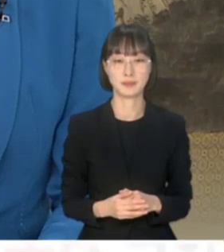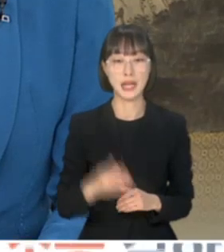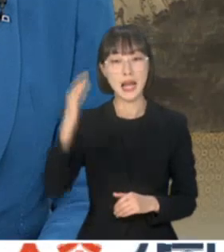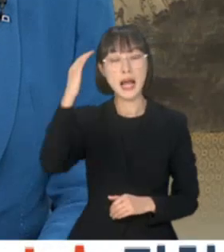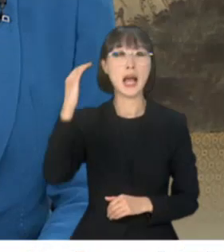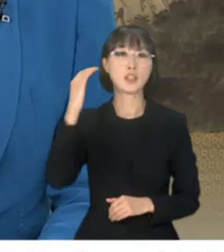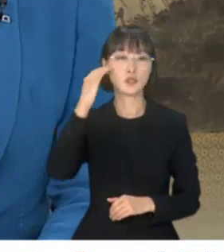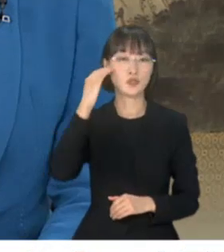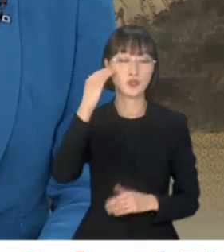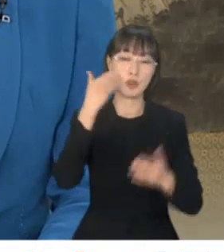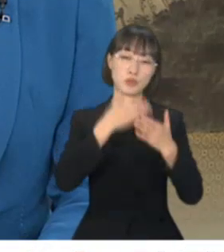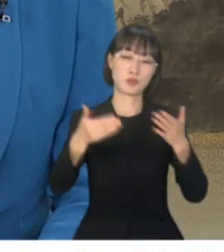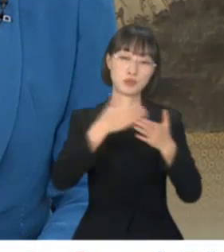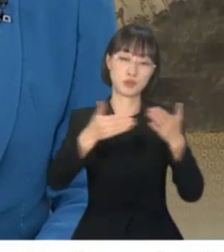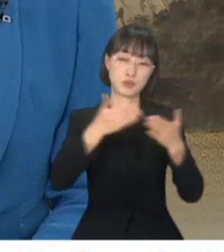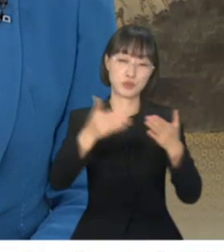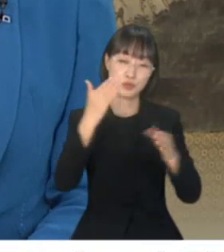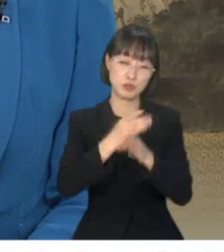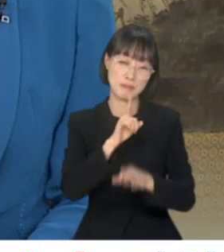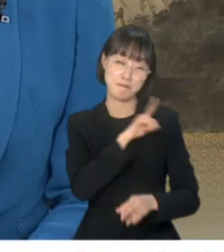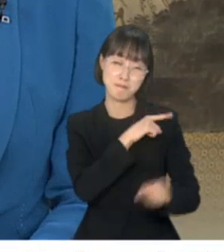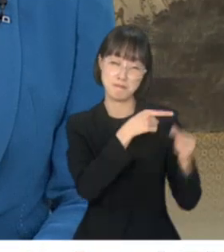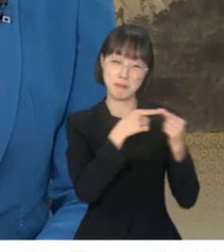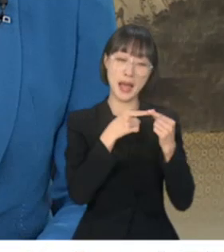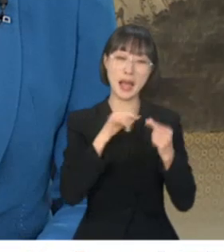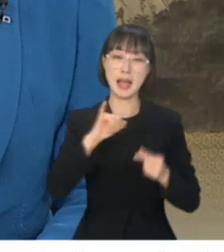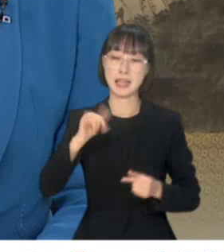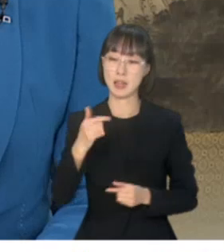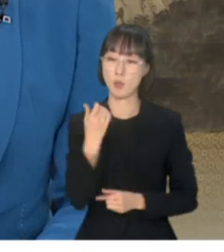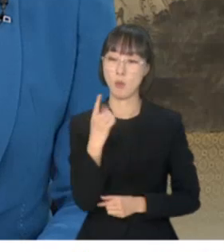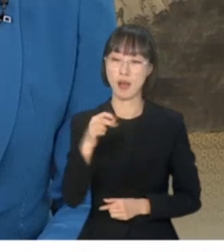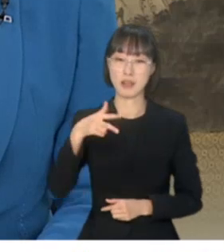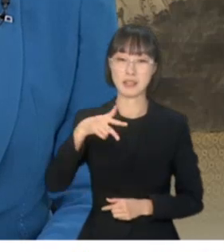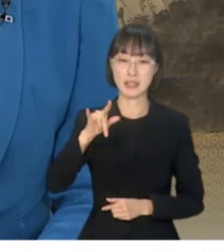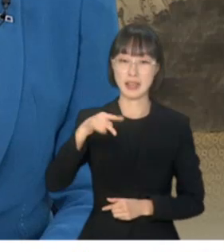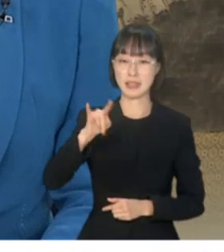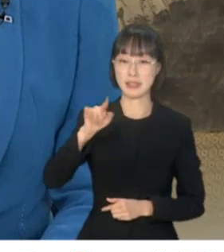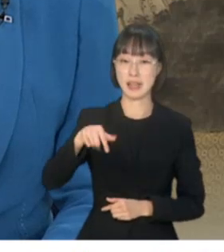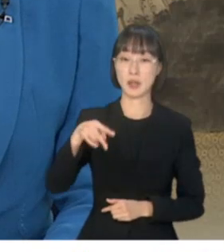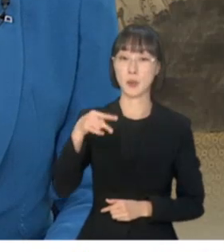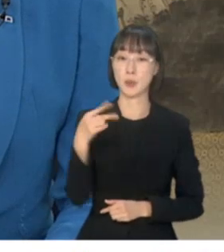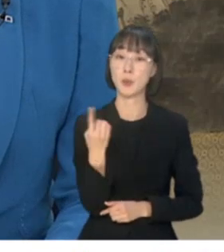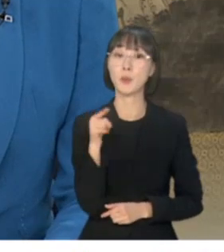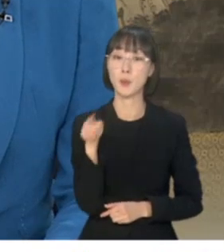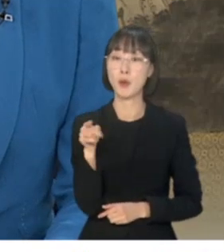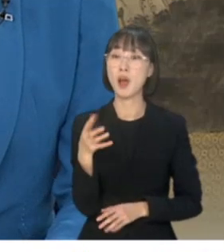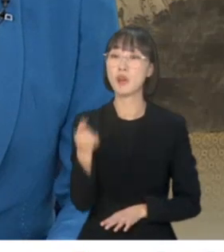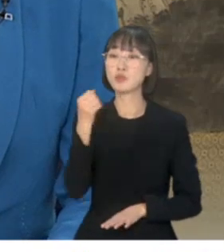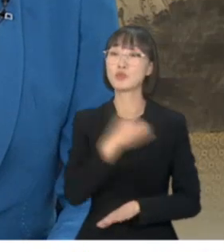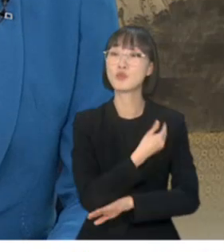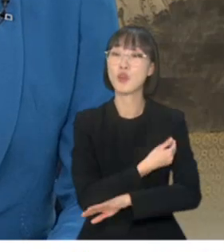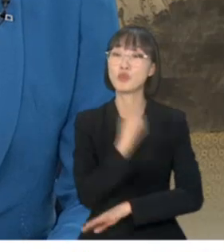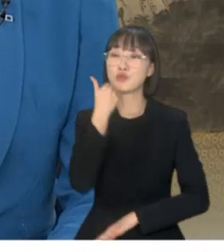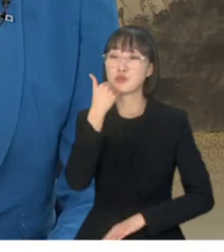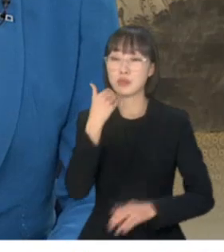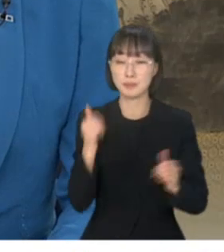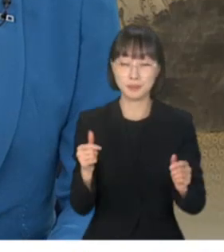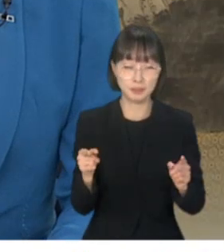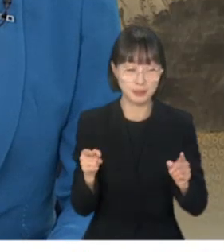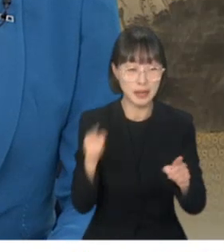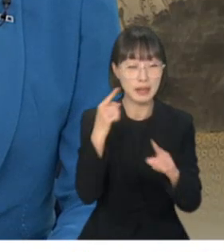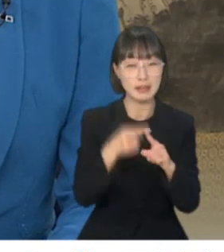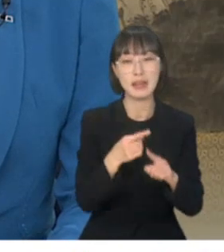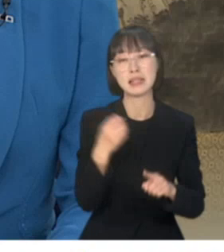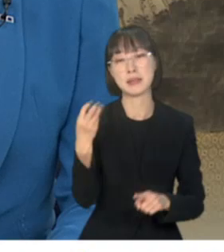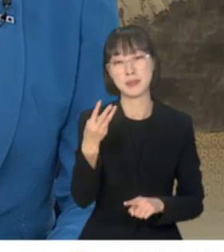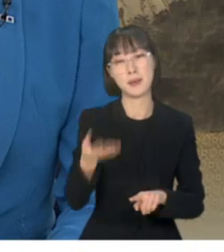우리나라 진경산수화 중 으뜸으로 평가받는 인왕제색도'의 소유권 확인 소송에서 법원이 삼성가의 손을 들어줬습니다. 1심